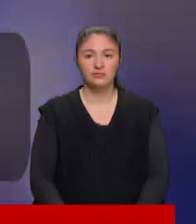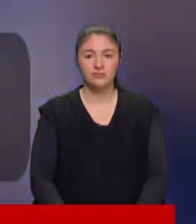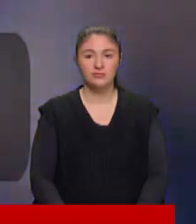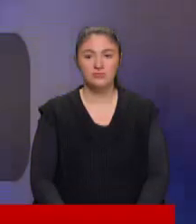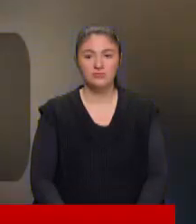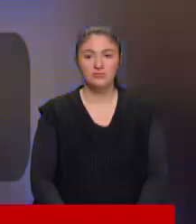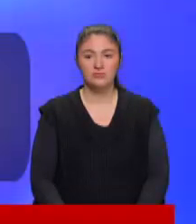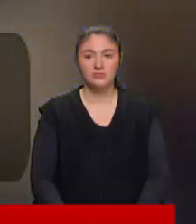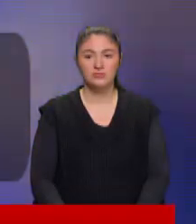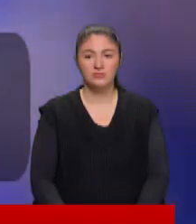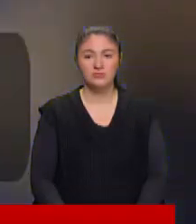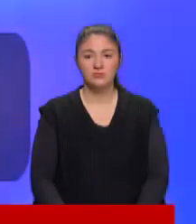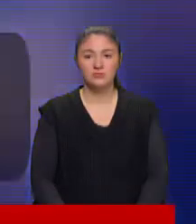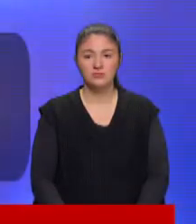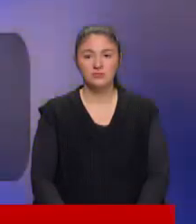olur abi ya.